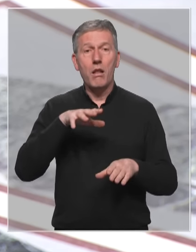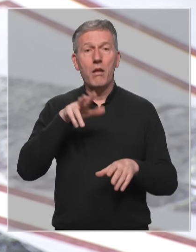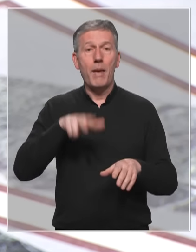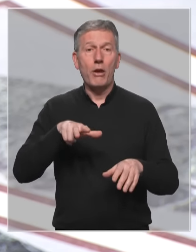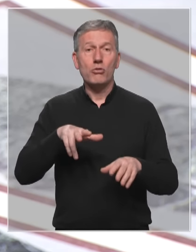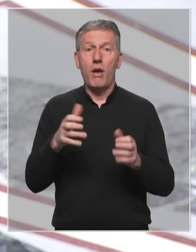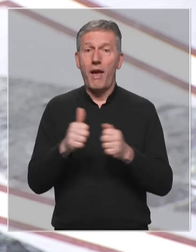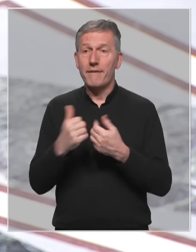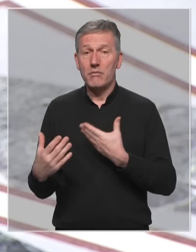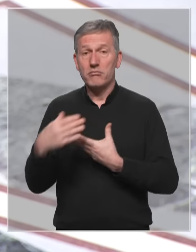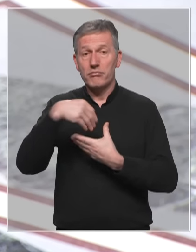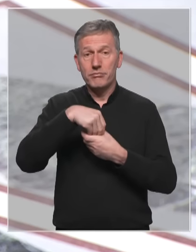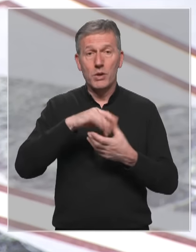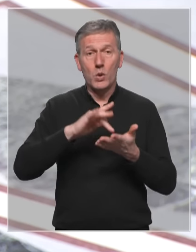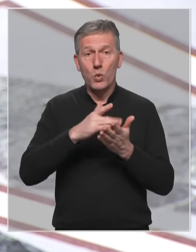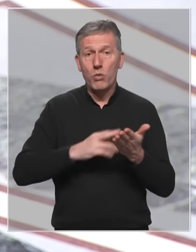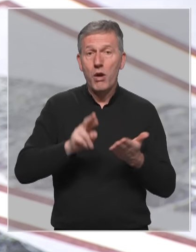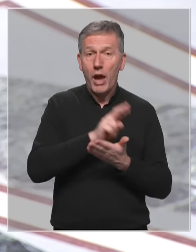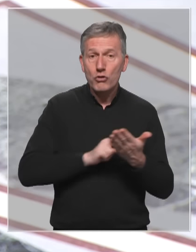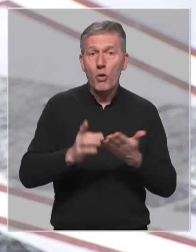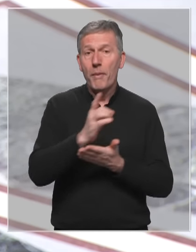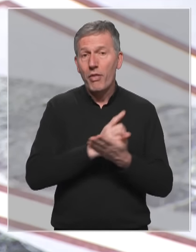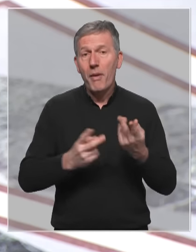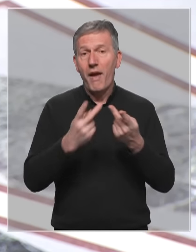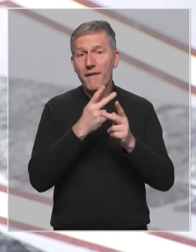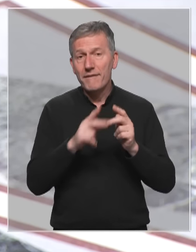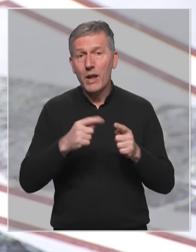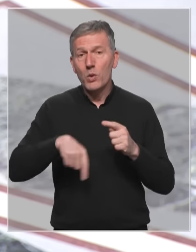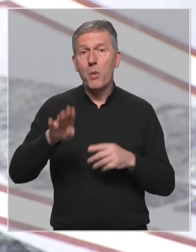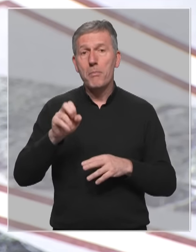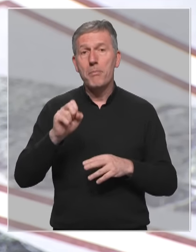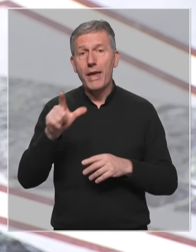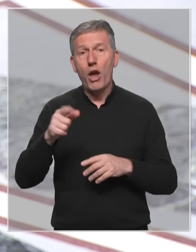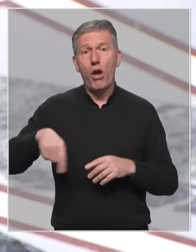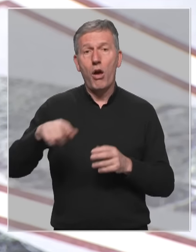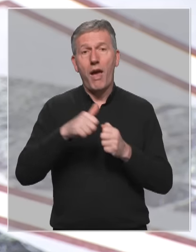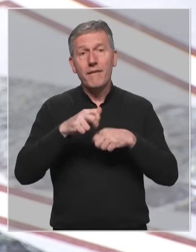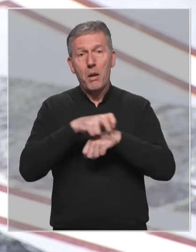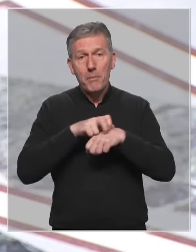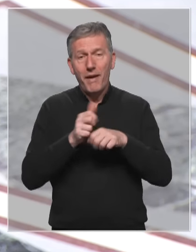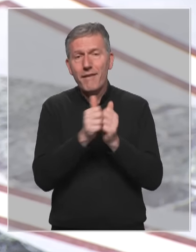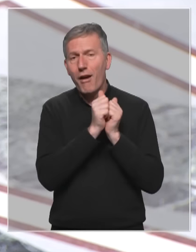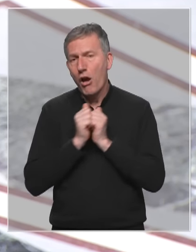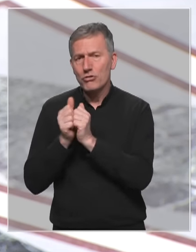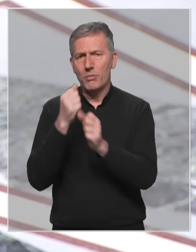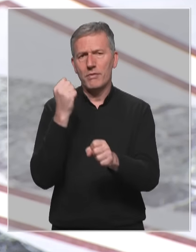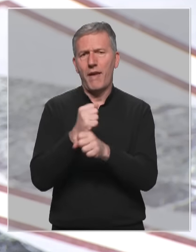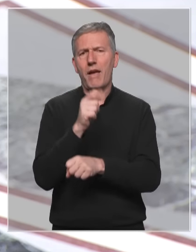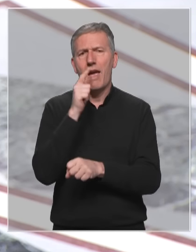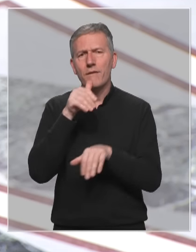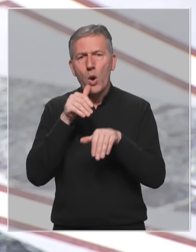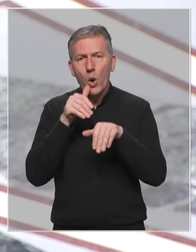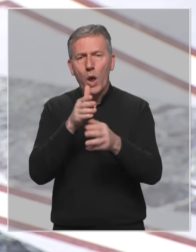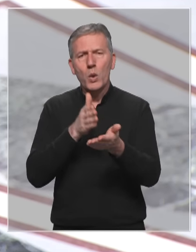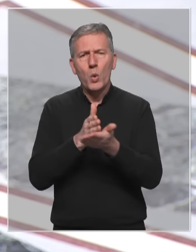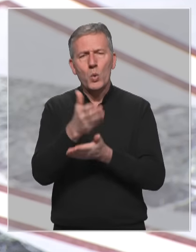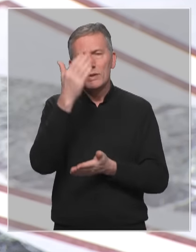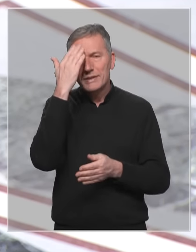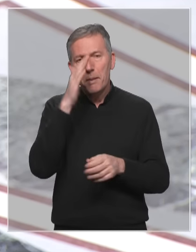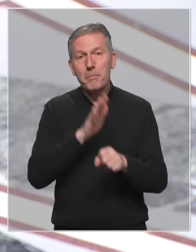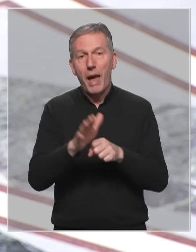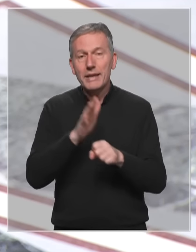plus partenariale les collectivités, les opérateurs et les bailleurs autour du préfet. Nous continuerons l'effort. Je sais que ça n'est pas